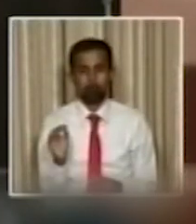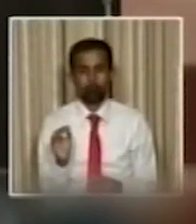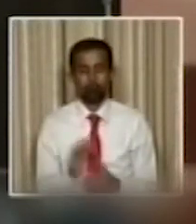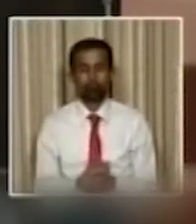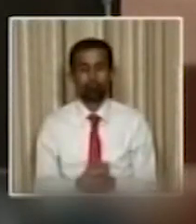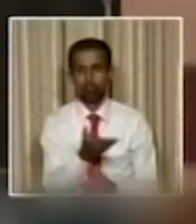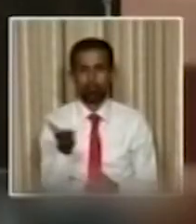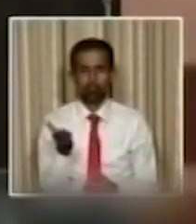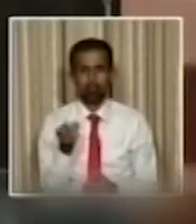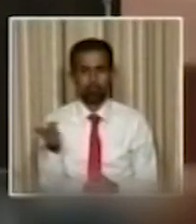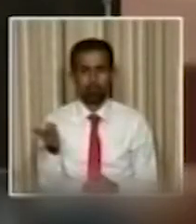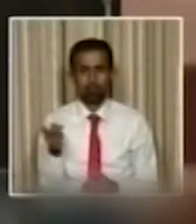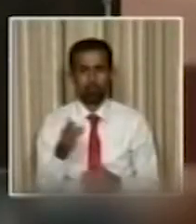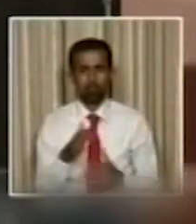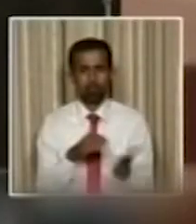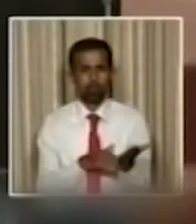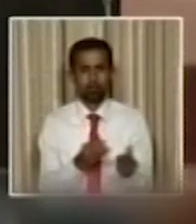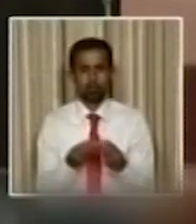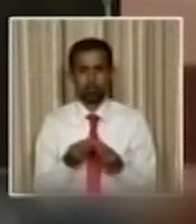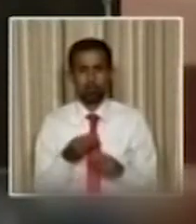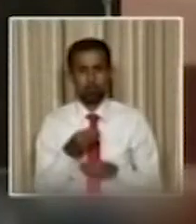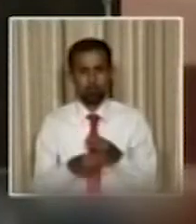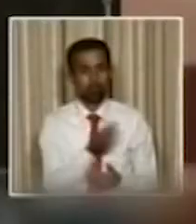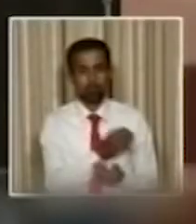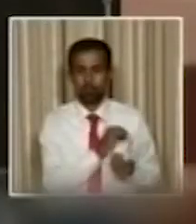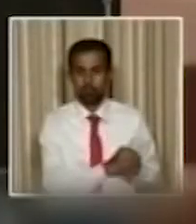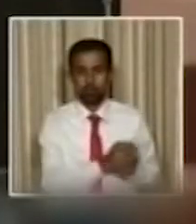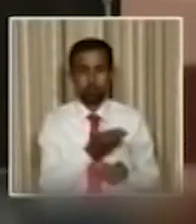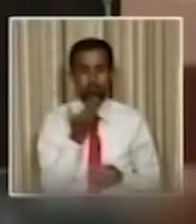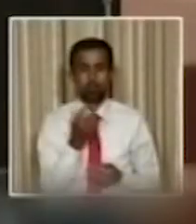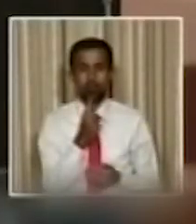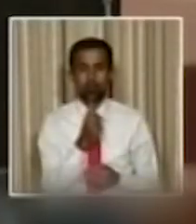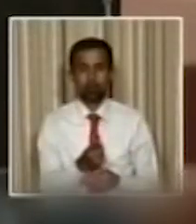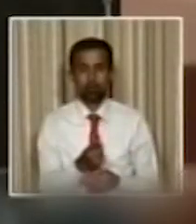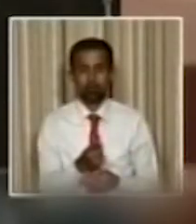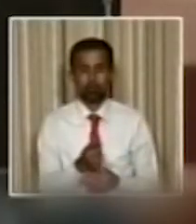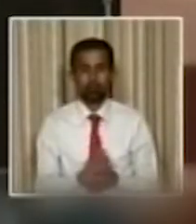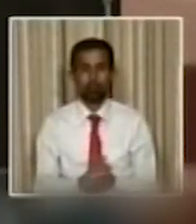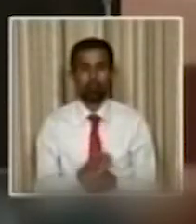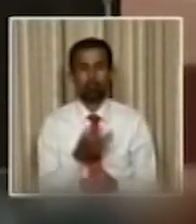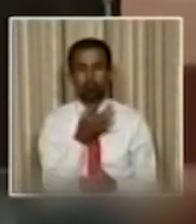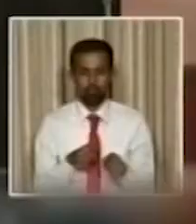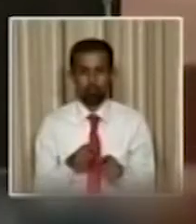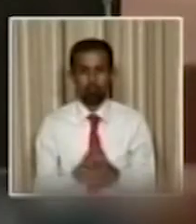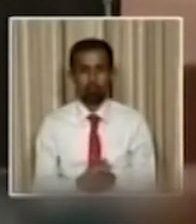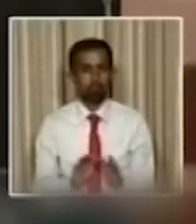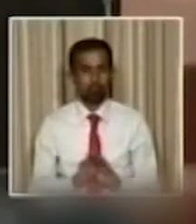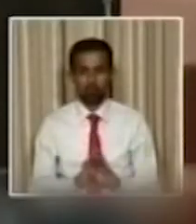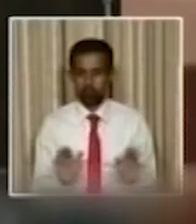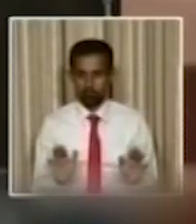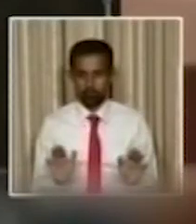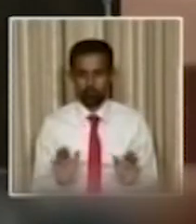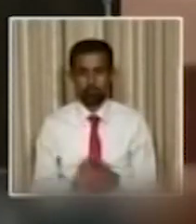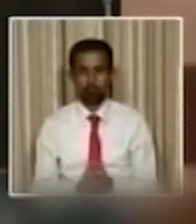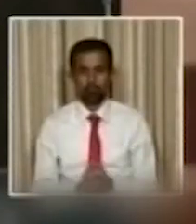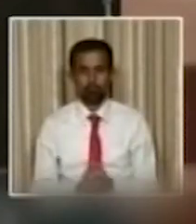பெருந்தோட்ட நிறுவனங்கள் கையில கொடுங்க, அப்பதான் நாங்க வந்து தோட்ட தொழிலுக்கு இன்னும் மக்களை சேர்க்க முடியும். ஏன்னா நான் வந்து அப்ப தெளிவா எடுத்து சொன்னேன் பெருந்தோட்ட நிறுவனங்கள் கிட்ட, இன்னைக்கு வந்து